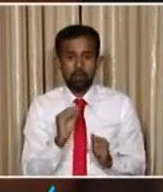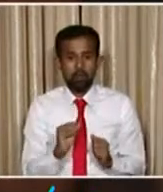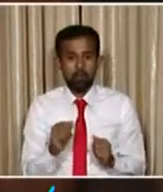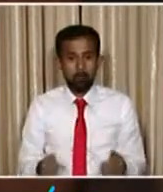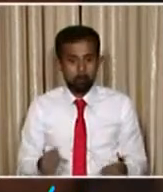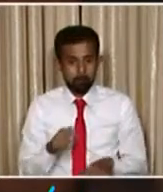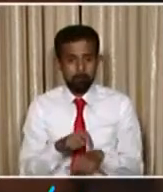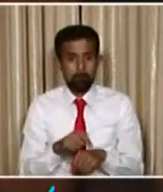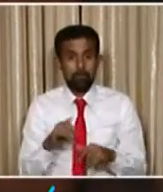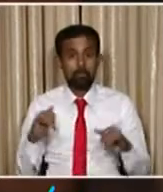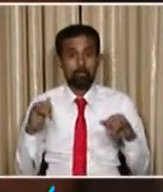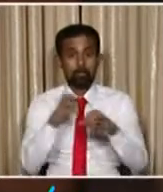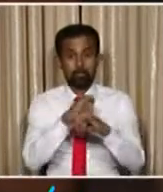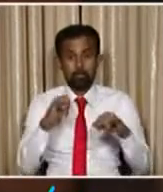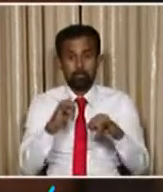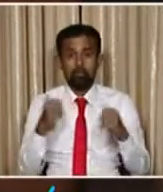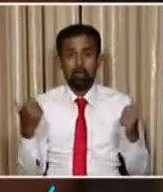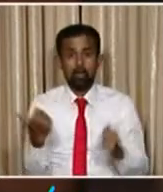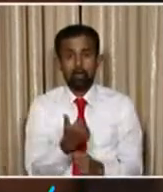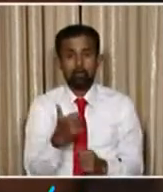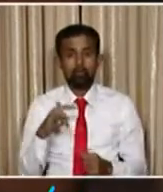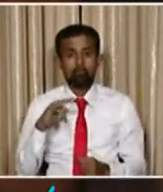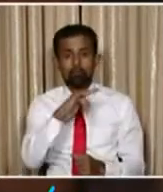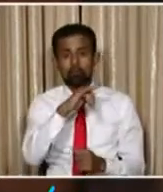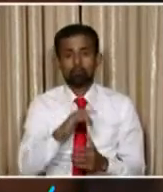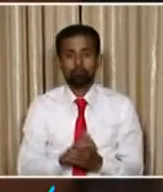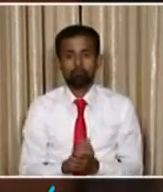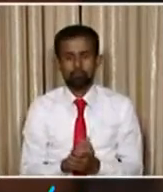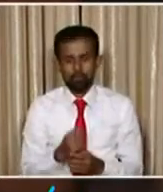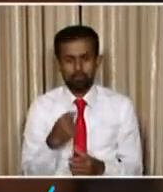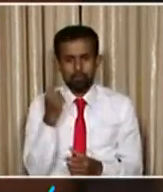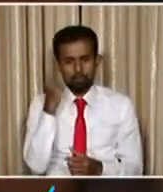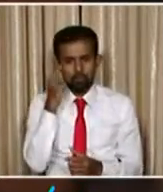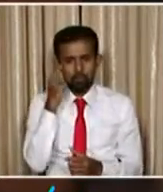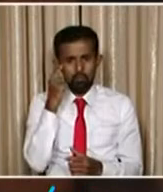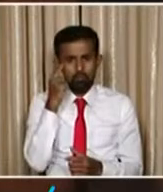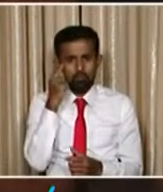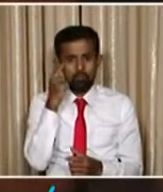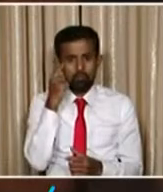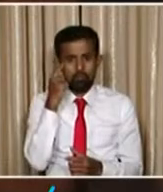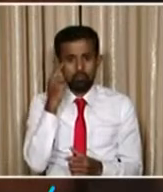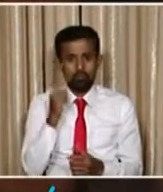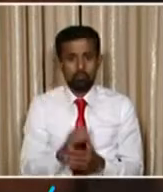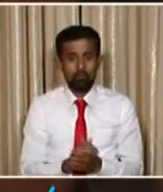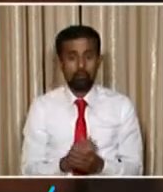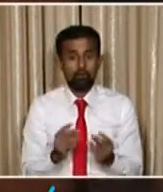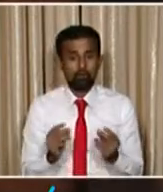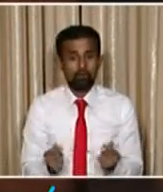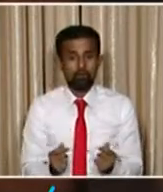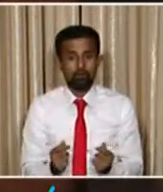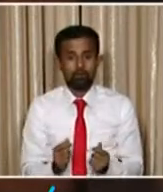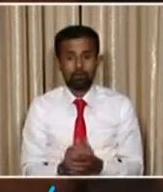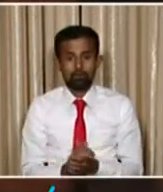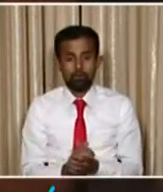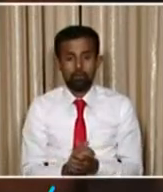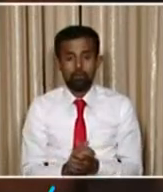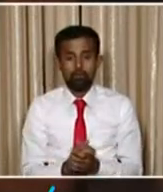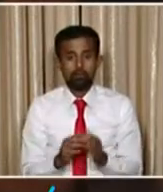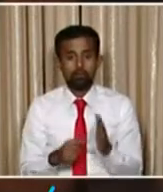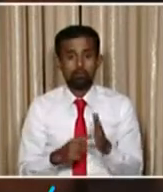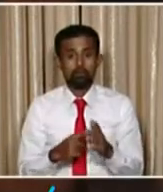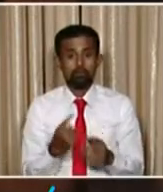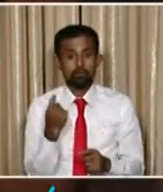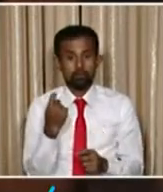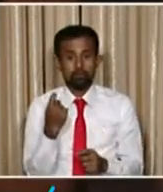වෙනකොට ශ්‍රී ලංකන් ගුවන් සේවයට තියෙන අලුතෙන් ප්ලේන් මම දන්න විදියට මම හරි මේක ගැන හොයලා බලන්න වහම පරීක්ෂණයක් කරන්න ඒ බදු අරගෙන